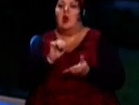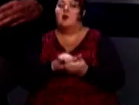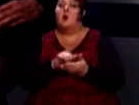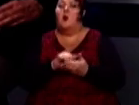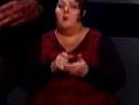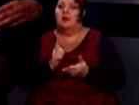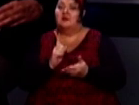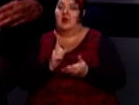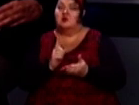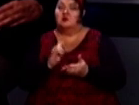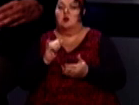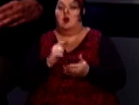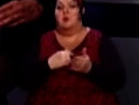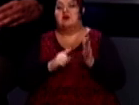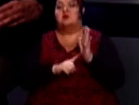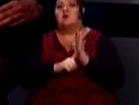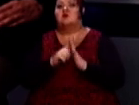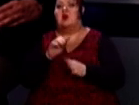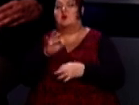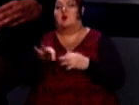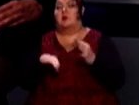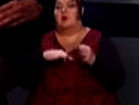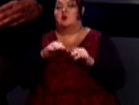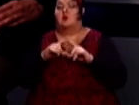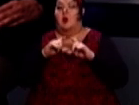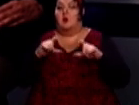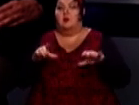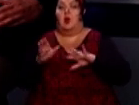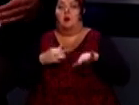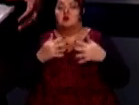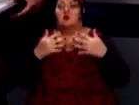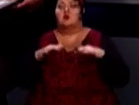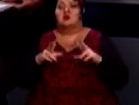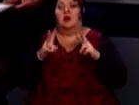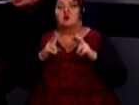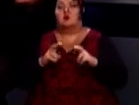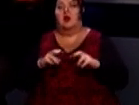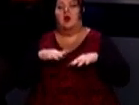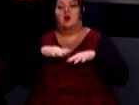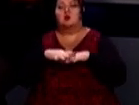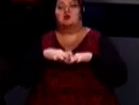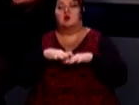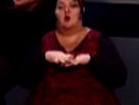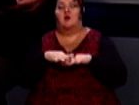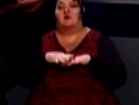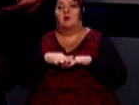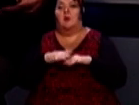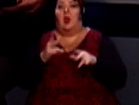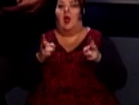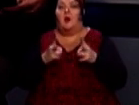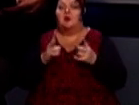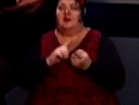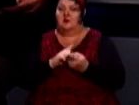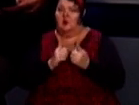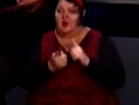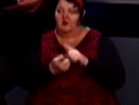документацію. І ми спочатку проєктуємо об'єкти, а потім вже розраховуємо, наскільки вони будуть. А потрібно навпаки, на вашу думку? Ну,